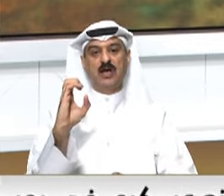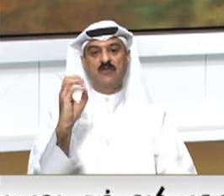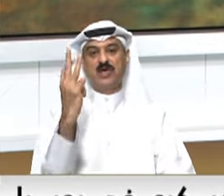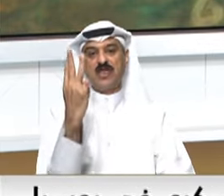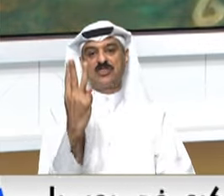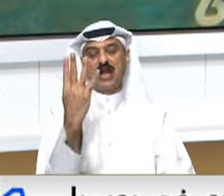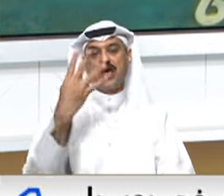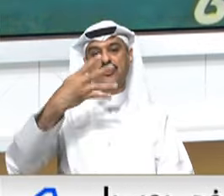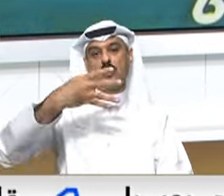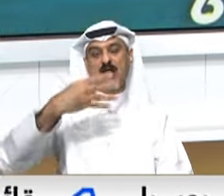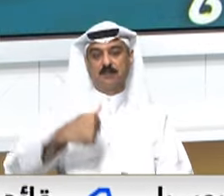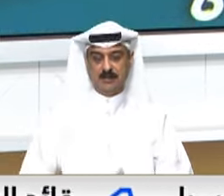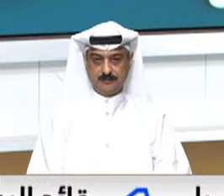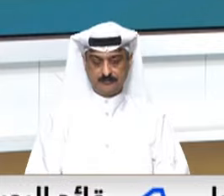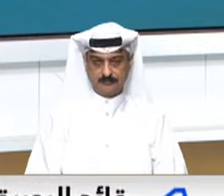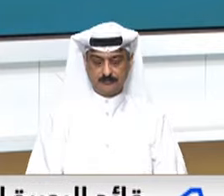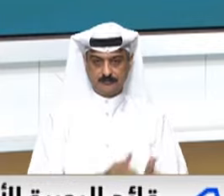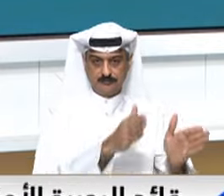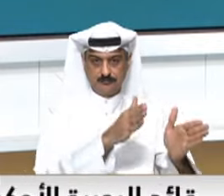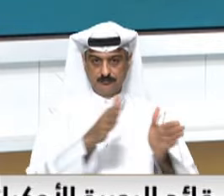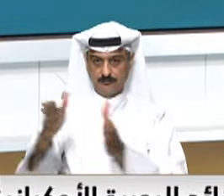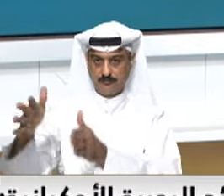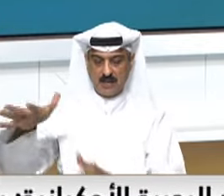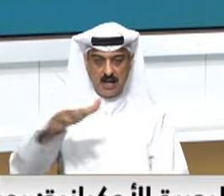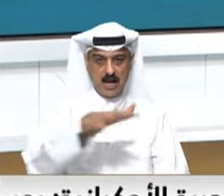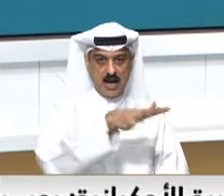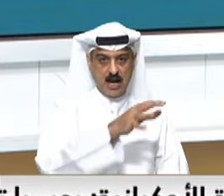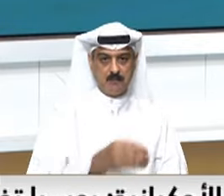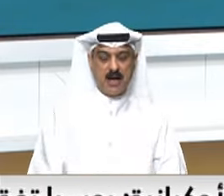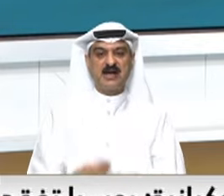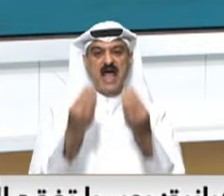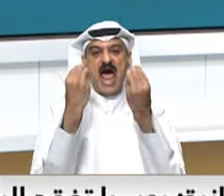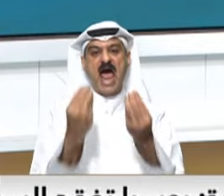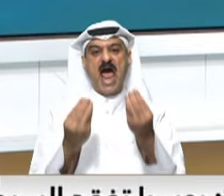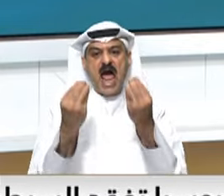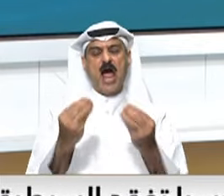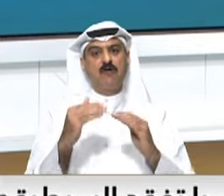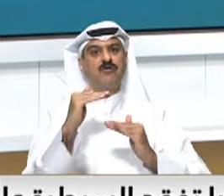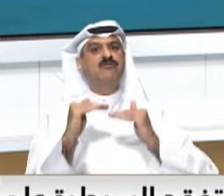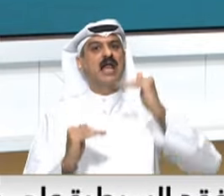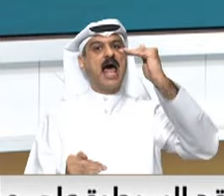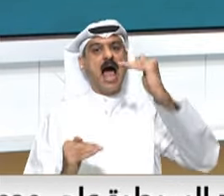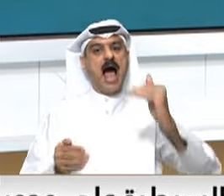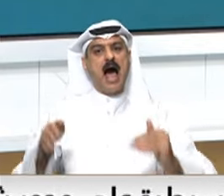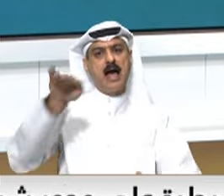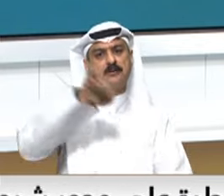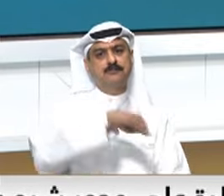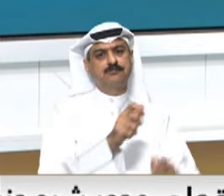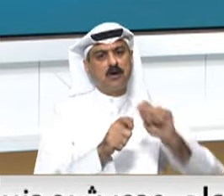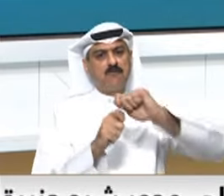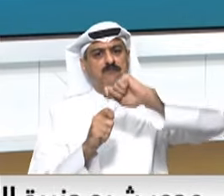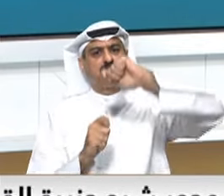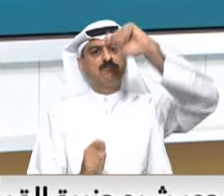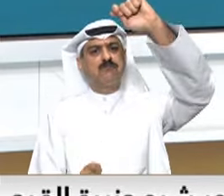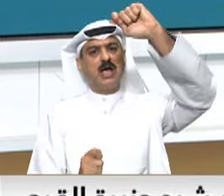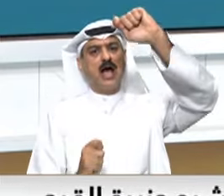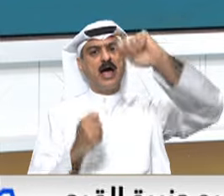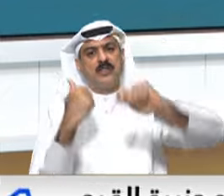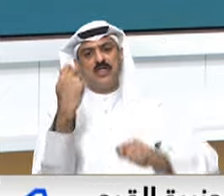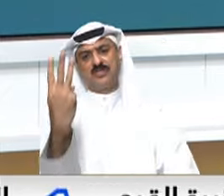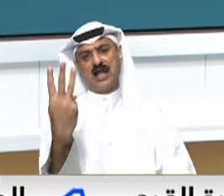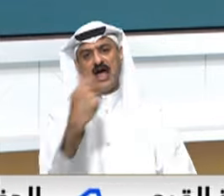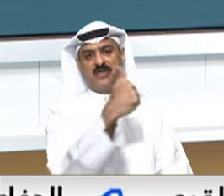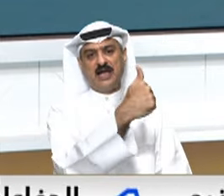43 درجه مئويه بالنسبه للبحر معتدل الى عالي الموج من ثلاثه الى 6 قدم والتيارات المائيه ب فترات الحمل